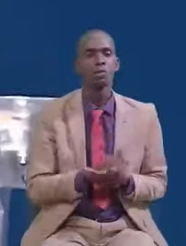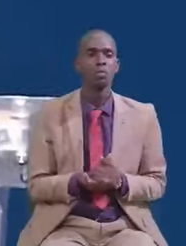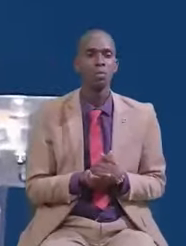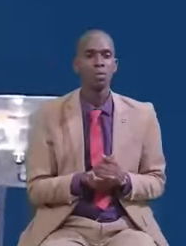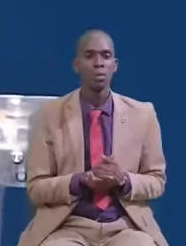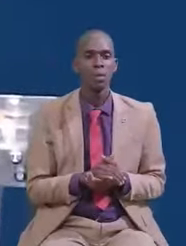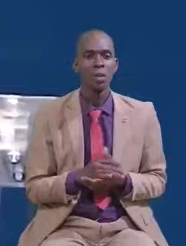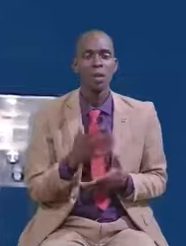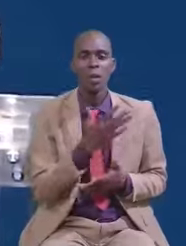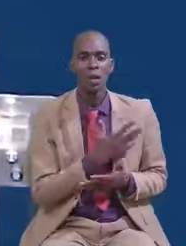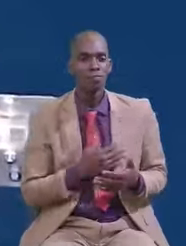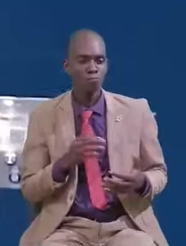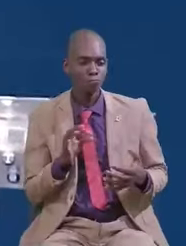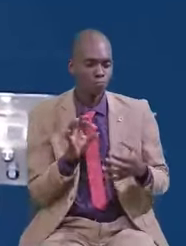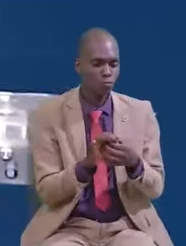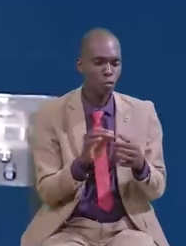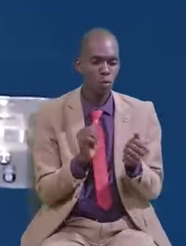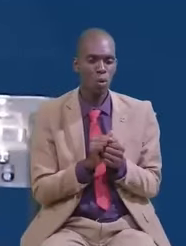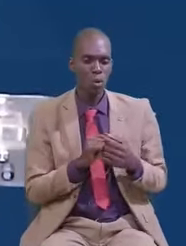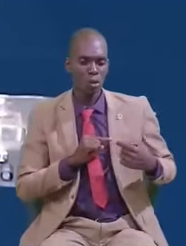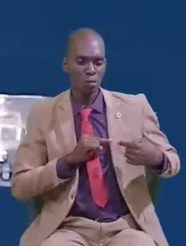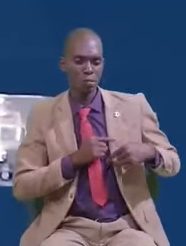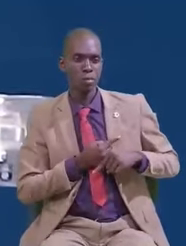et habitué à la souffrance à cause de vous,